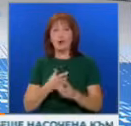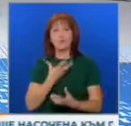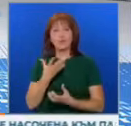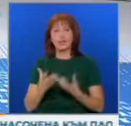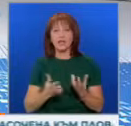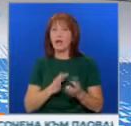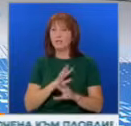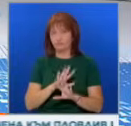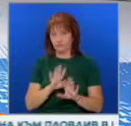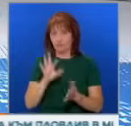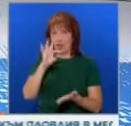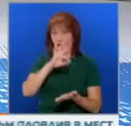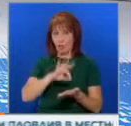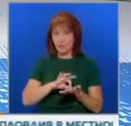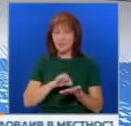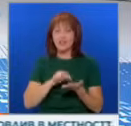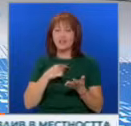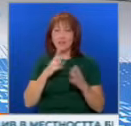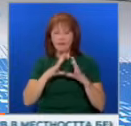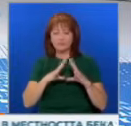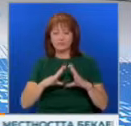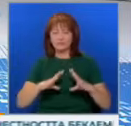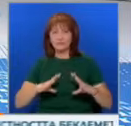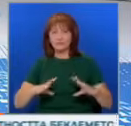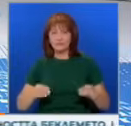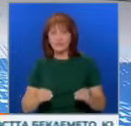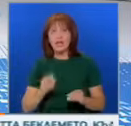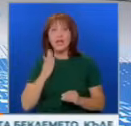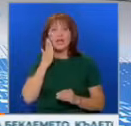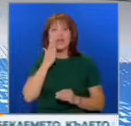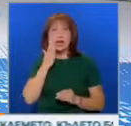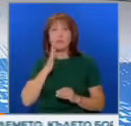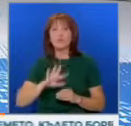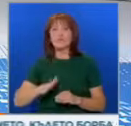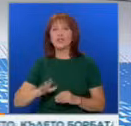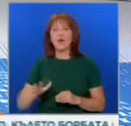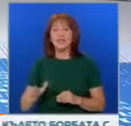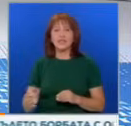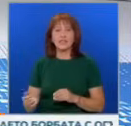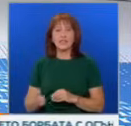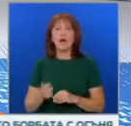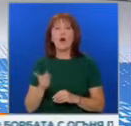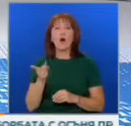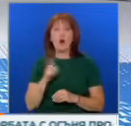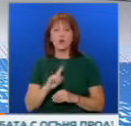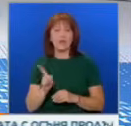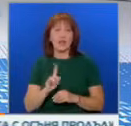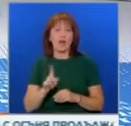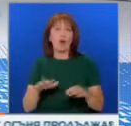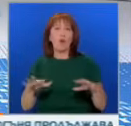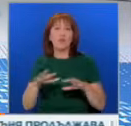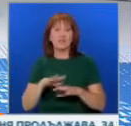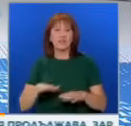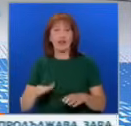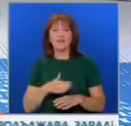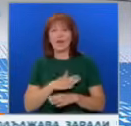са локализирани, но все още има тлеещи огнища. В Ямбол ситуацията с стихията все още не е овладяна